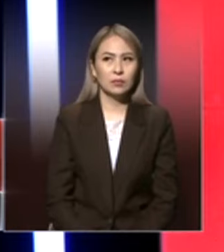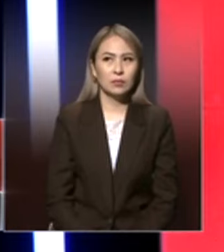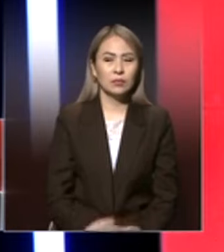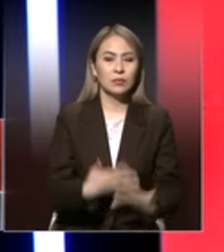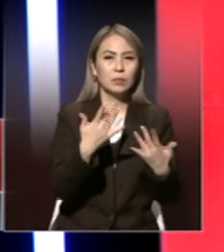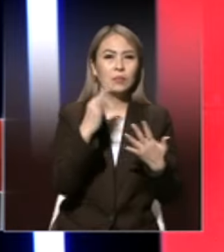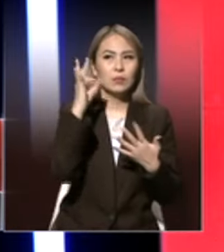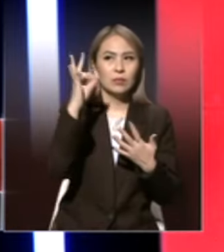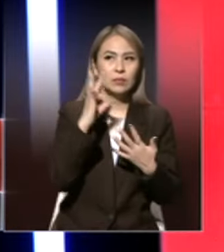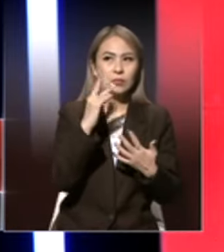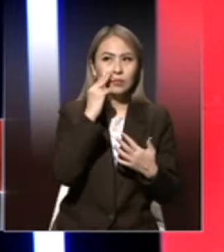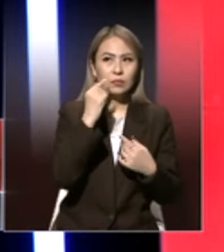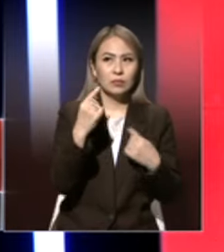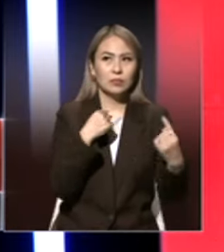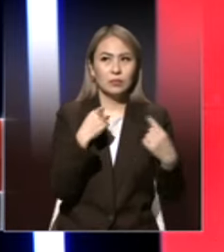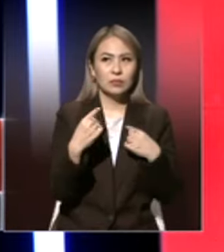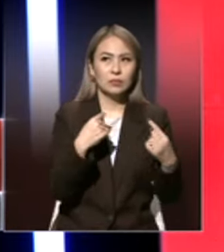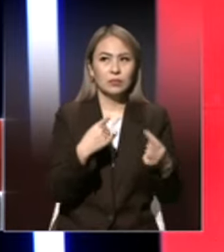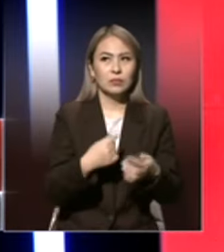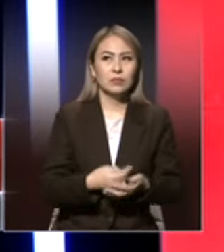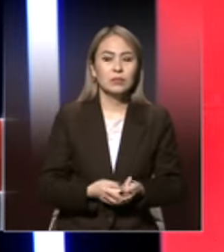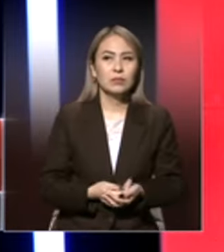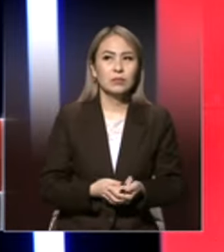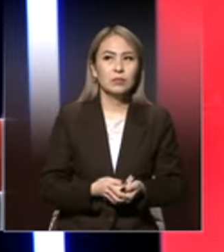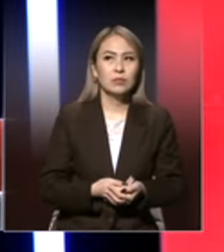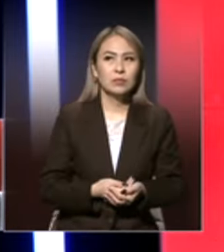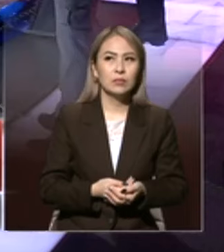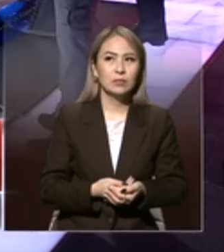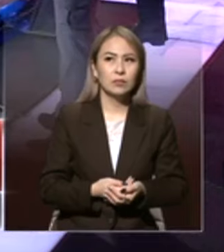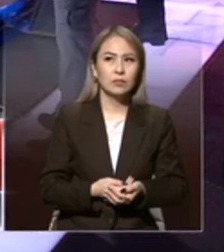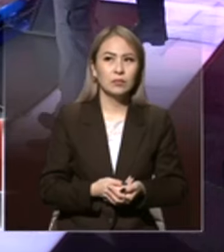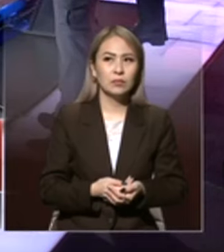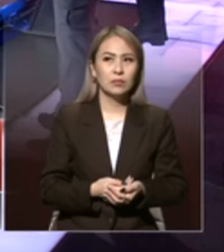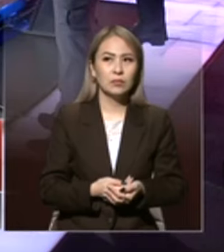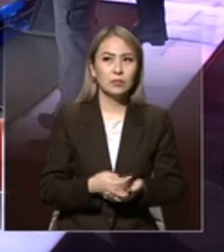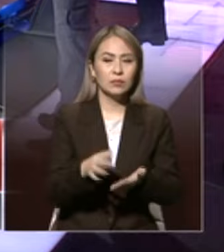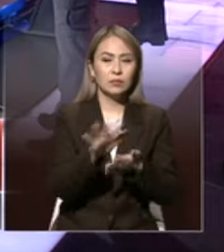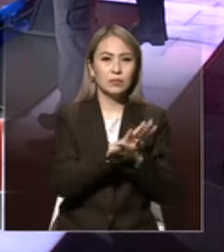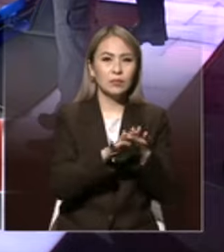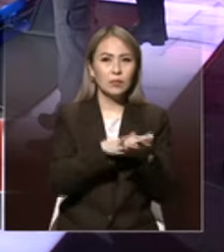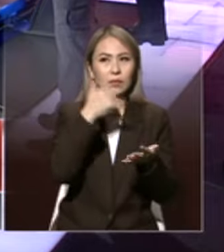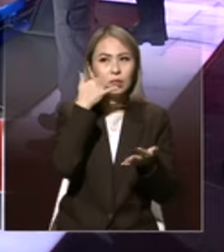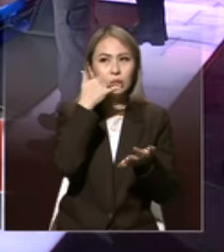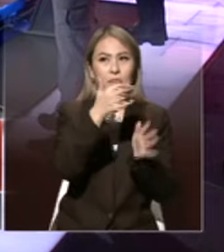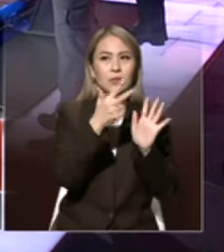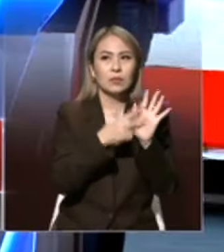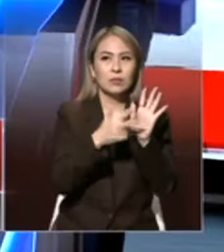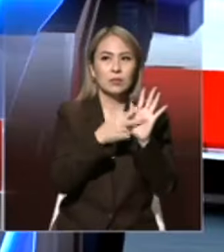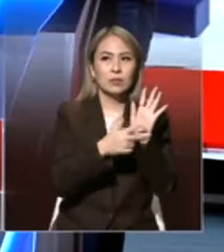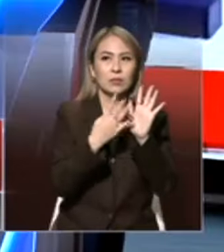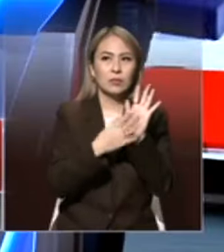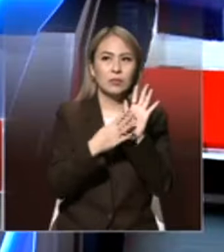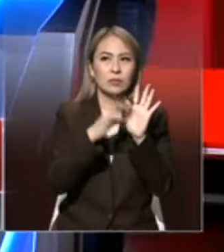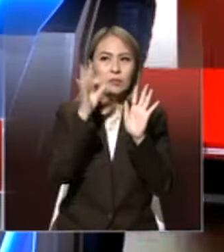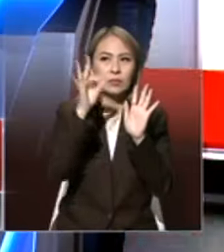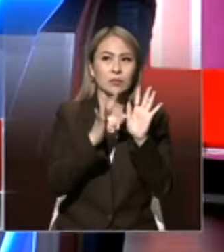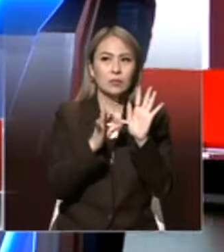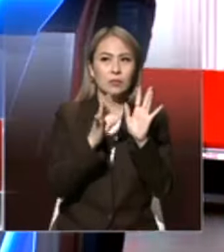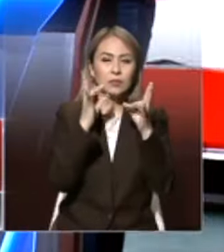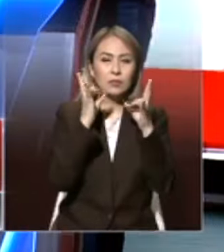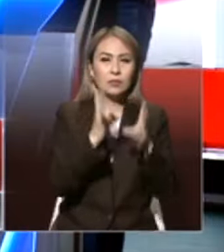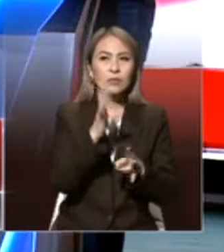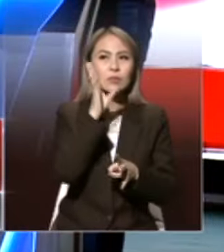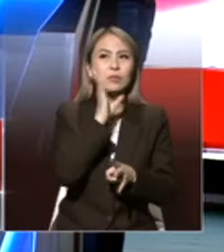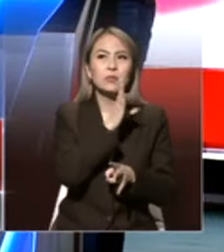процент бізде? Сіз жақта бұл уже сексизм болады. Қанша процент? Арыздар мен қоңыраулардың 80-90%-ында жәбірленушілер